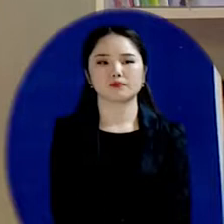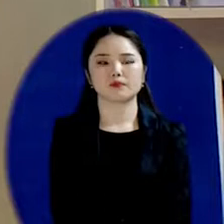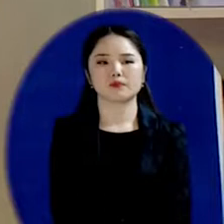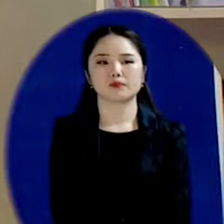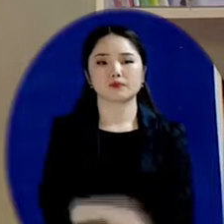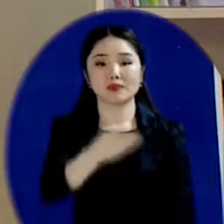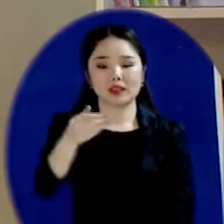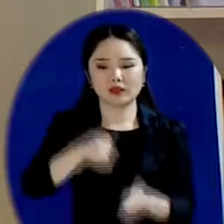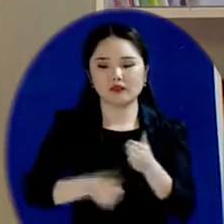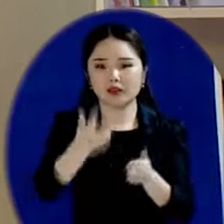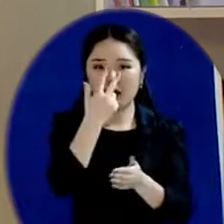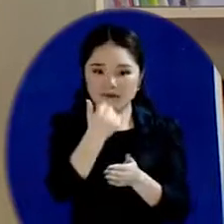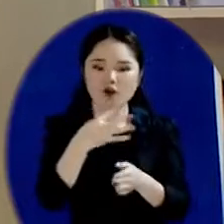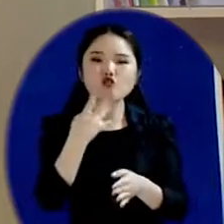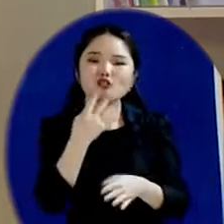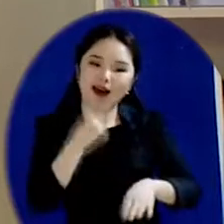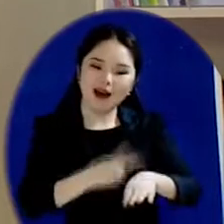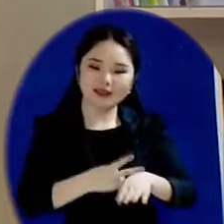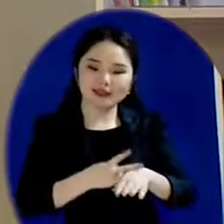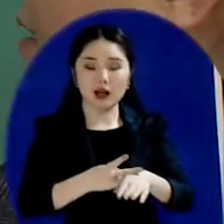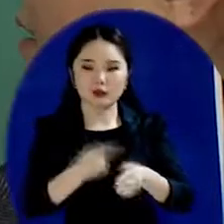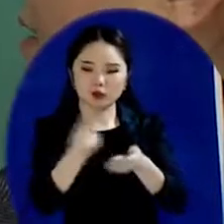За та нар дэвтэр дээр гоё өнгийн харандаагаараа